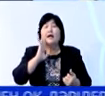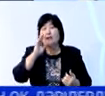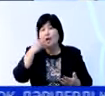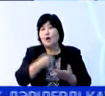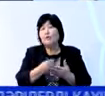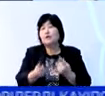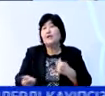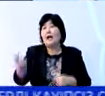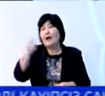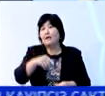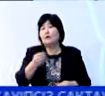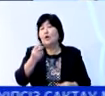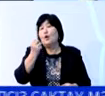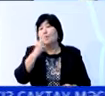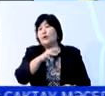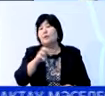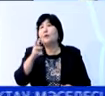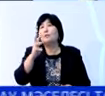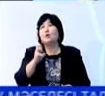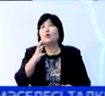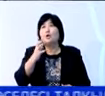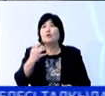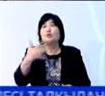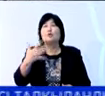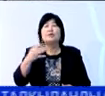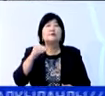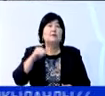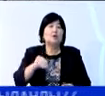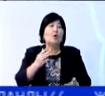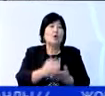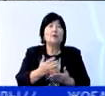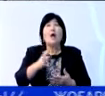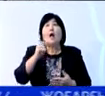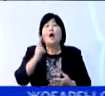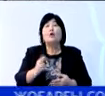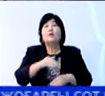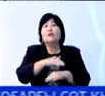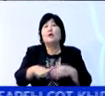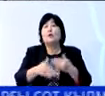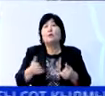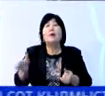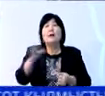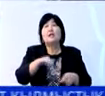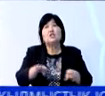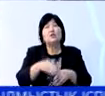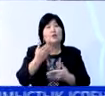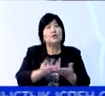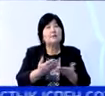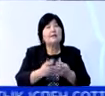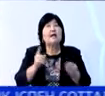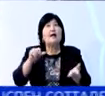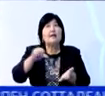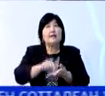бюджетке қайтаратын сомасы 12.555 мың теңгені құрап тұр. Атаулы әлеуметтік көмек тағайындалған кезде барлық жерде осындай мәселе кездесті.